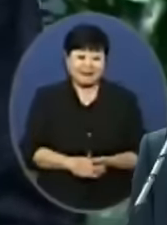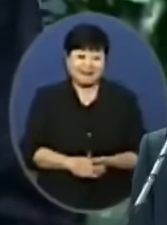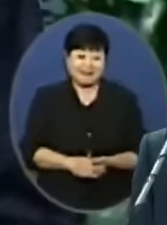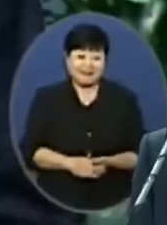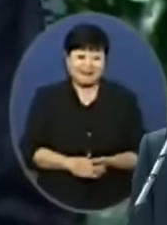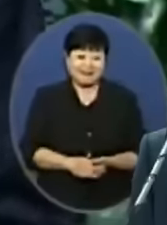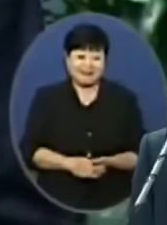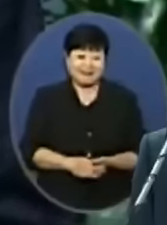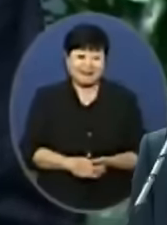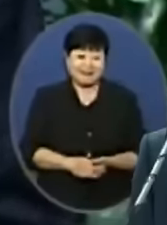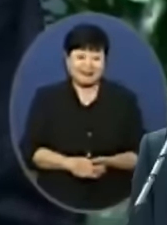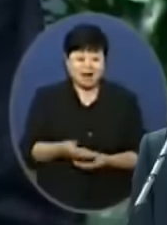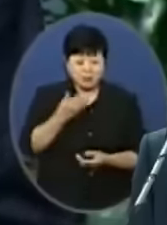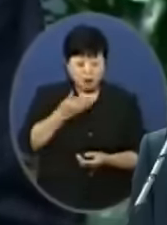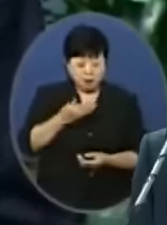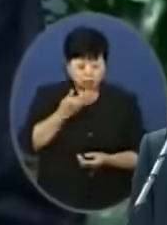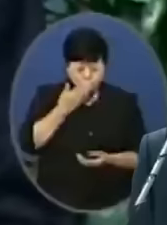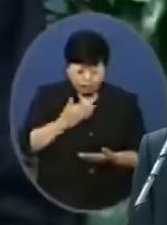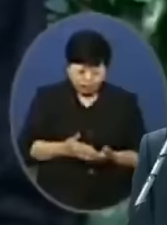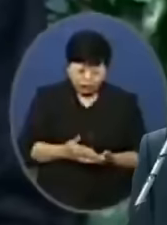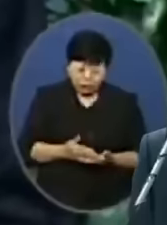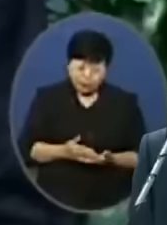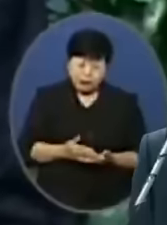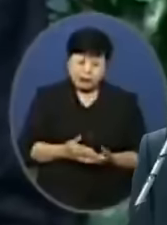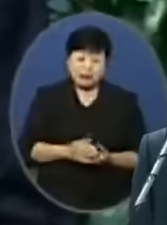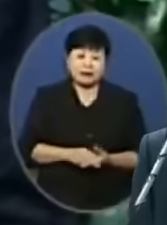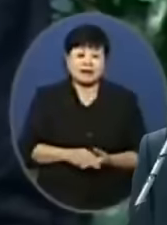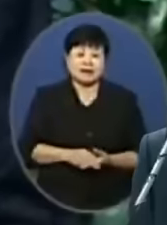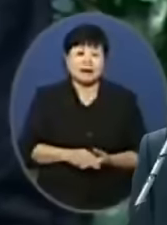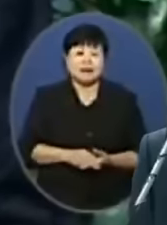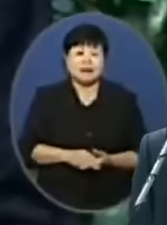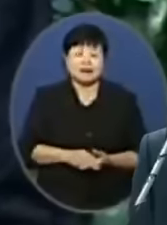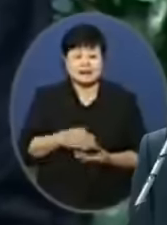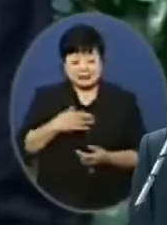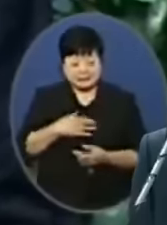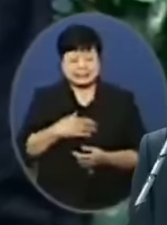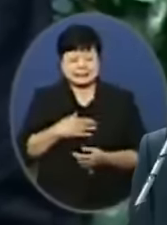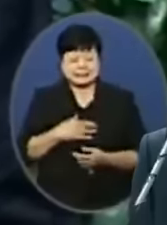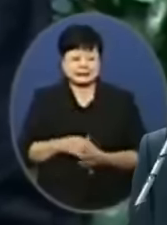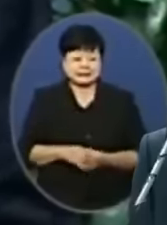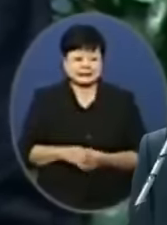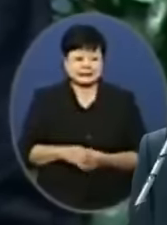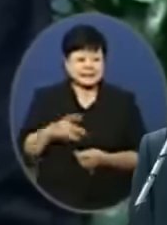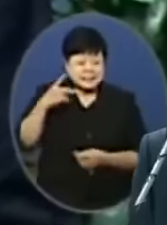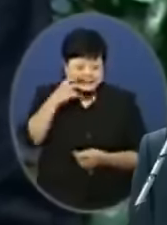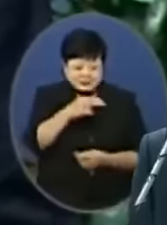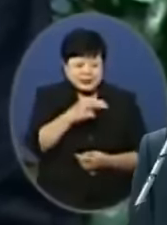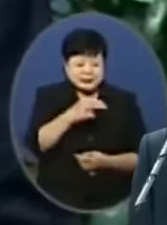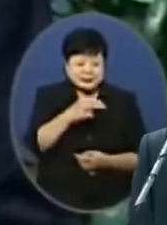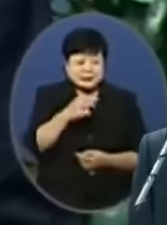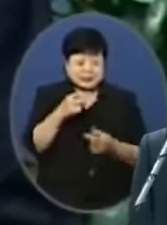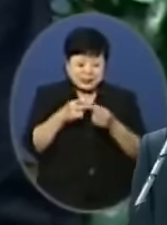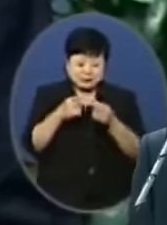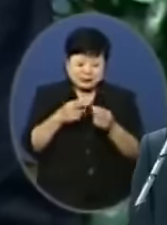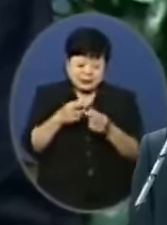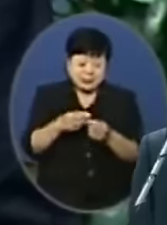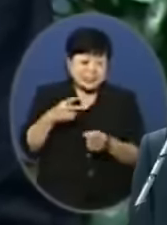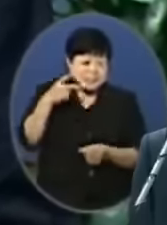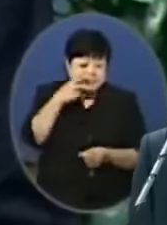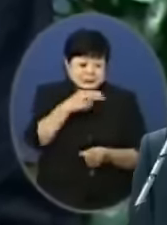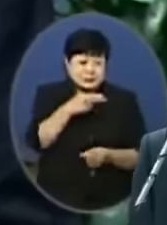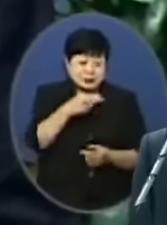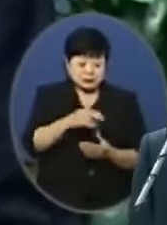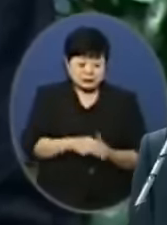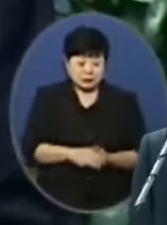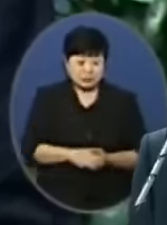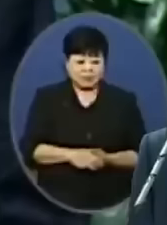밥 주워 먹지 말라는 교회가 있네. 그러나 온 김에 그냥 갈 수 없다고 금식을 사흘을 했답니다.